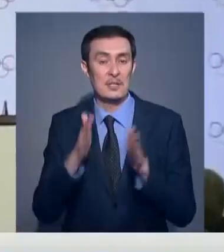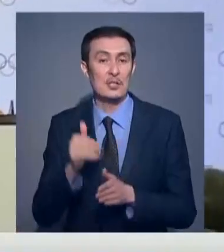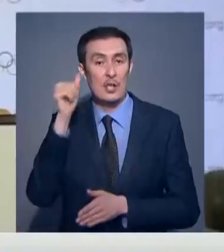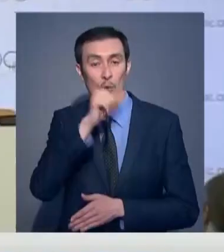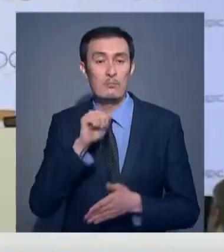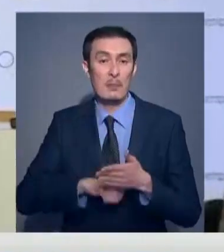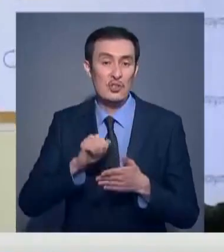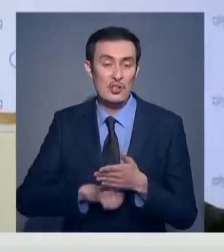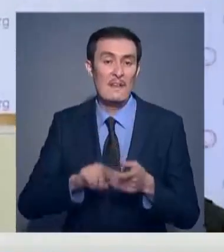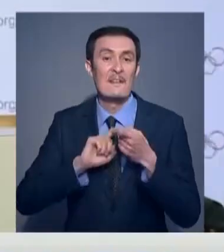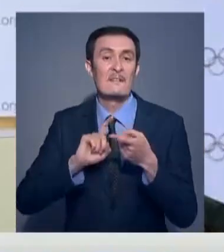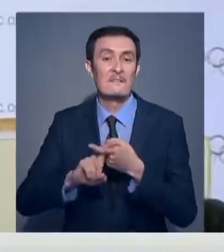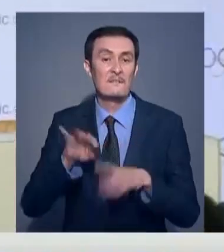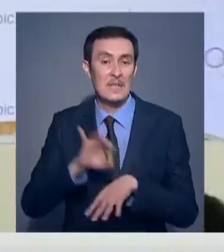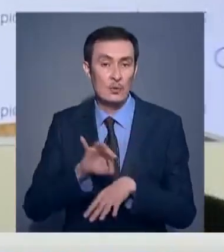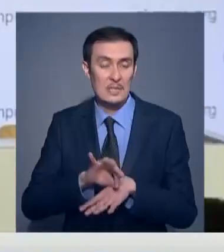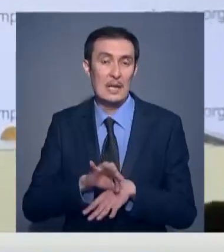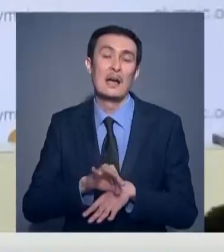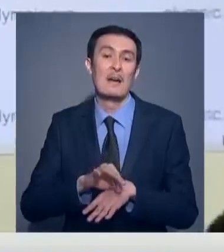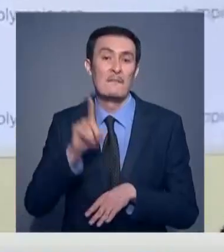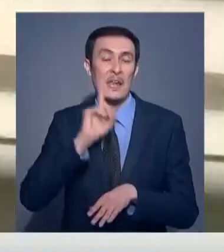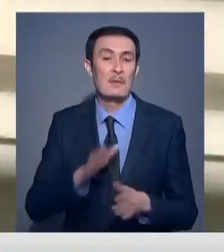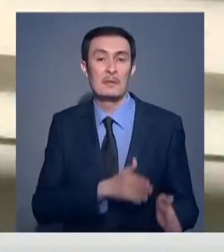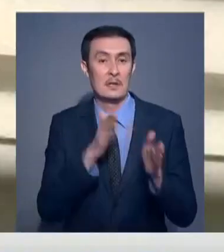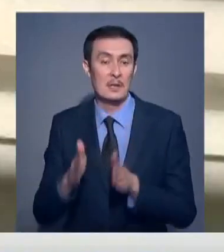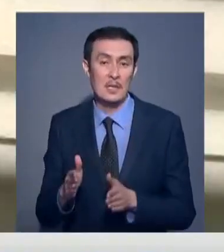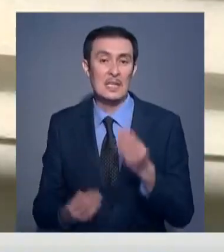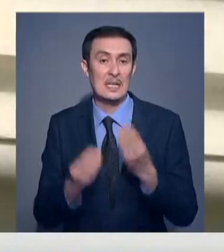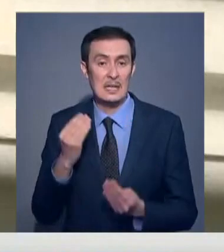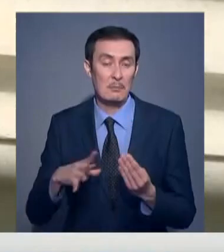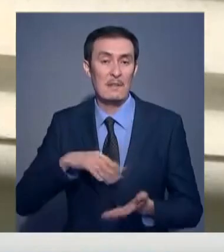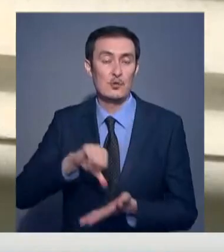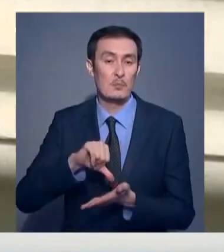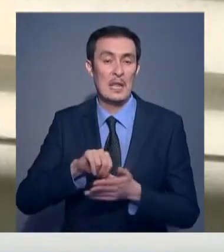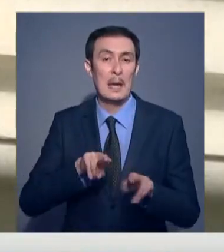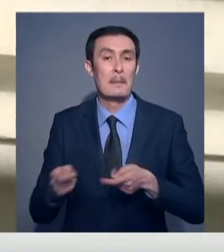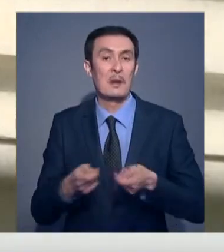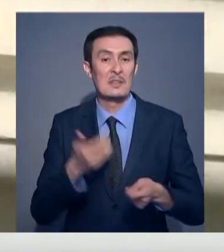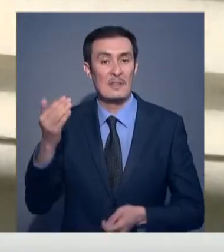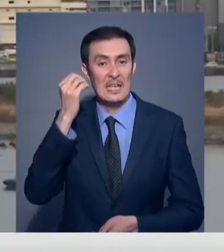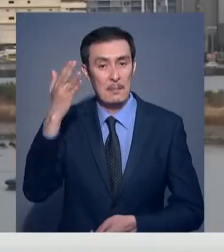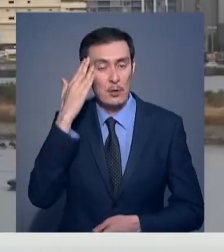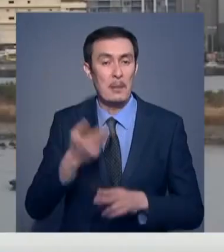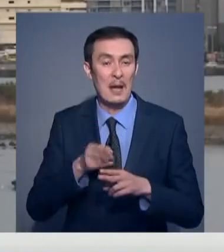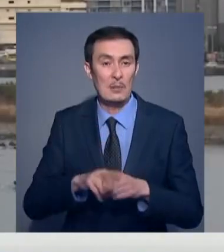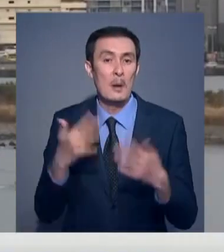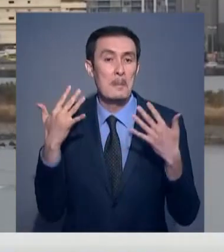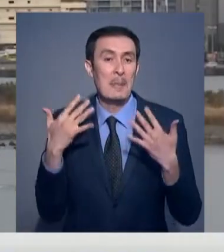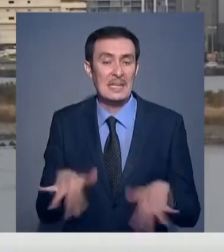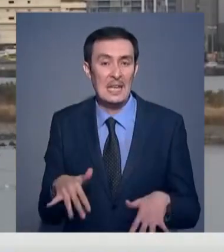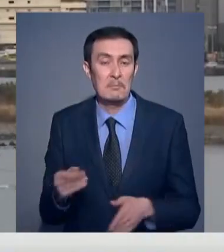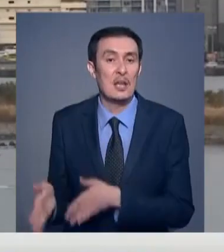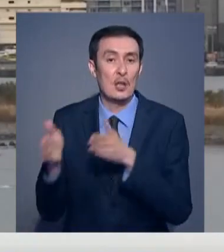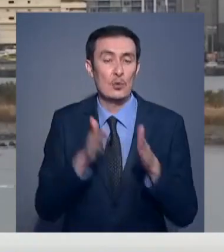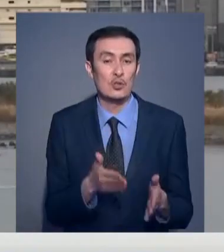из-за пандемии коронавируса. С идеей отложить старт игр выступило правительство Японии. При этом общие потери от